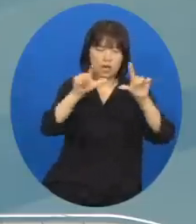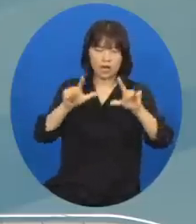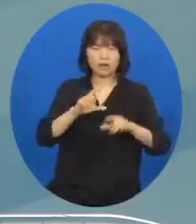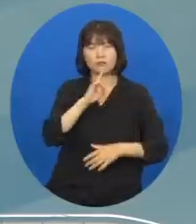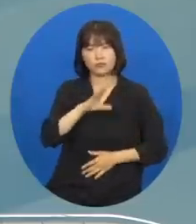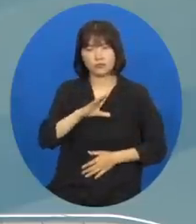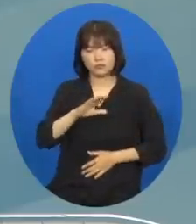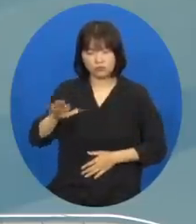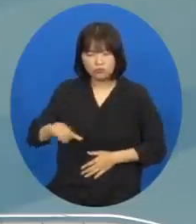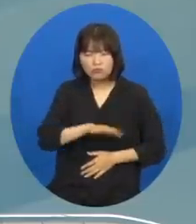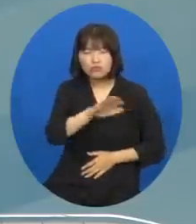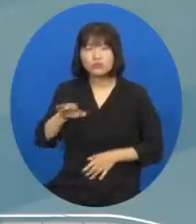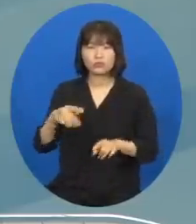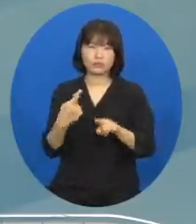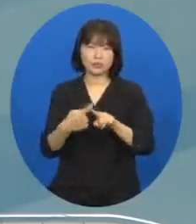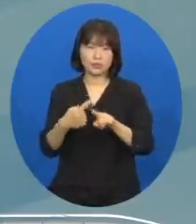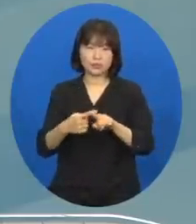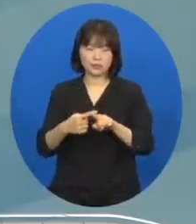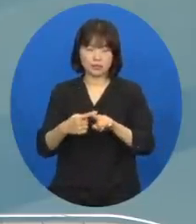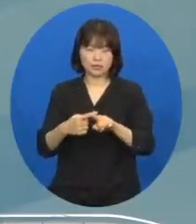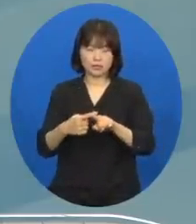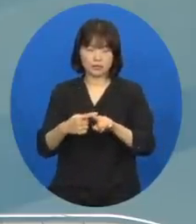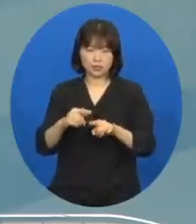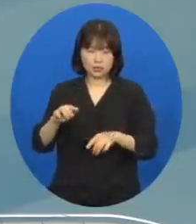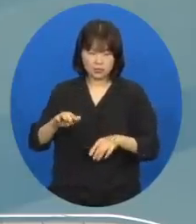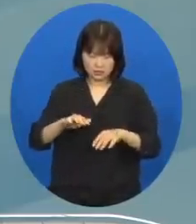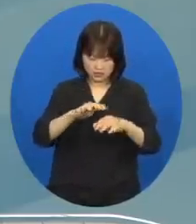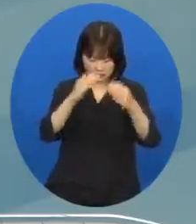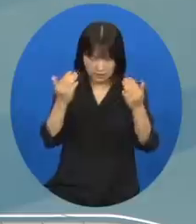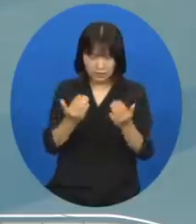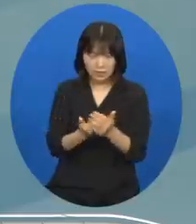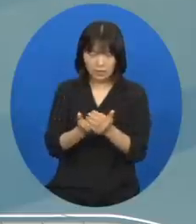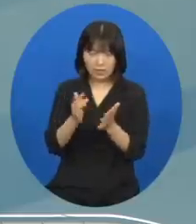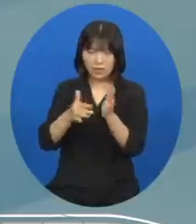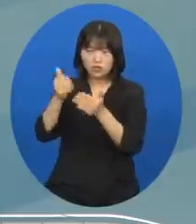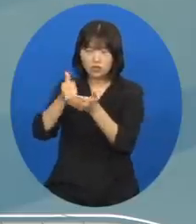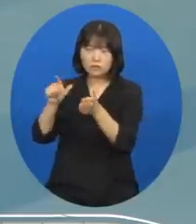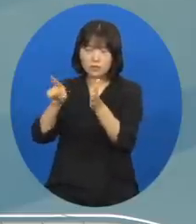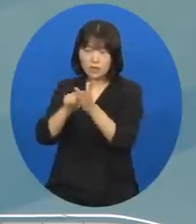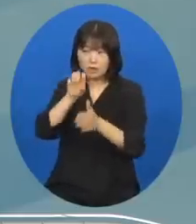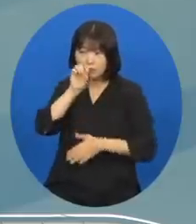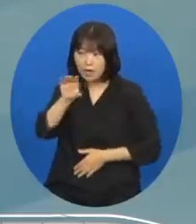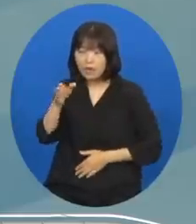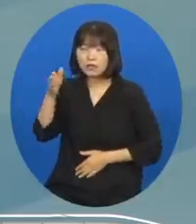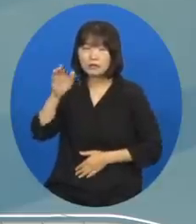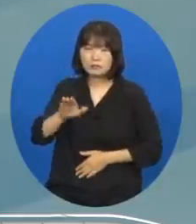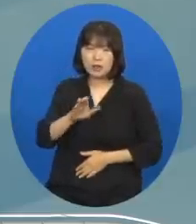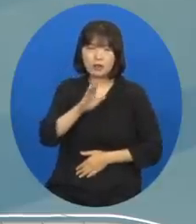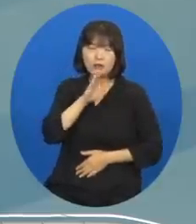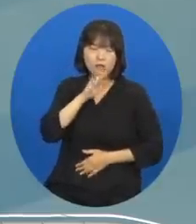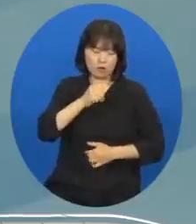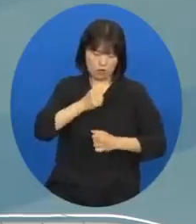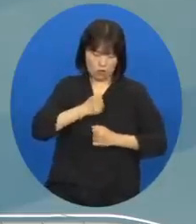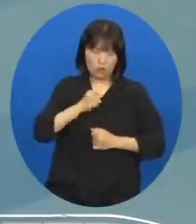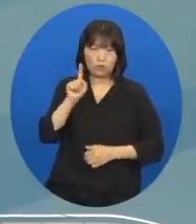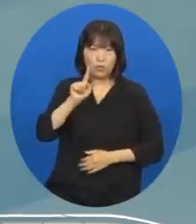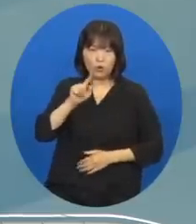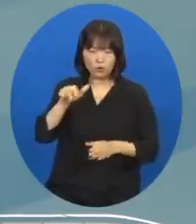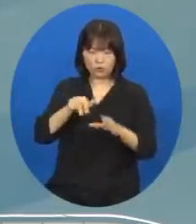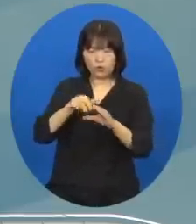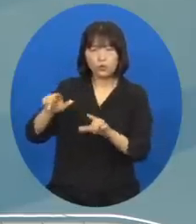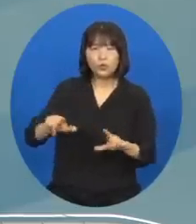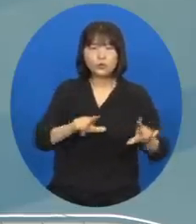마찬가지입니다. 우리가 다 예수님을 믿는다고 하지만 우리가 정말 조심해야 될 것은 종교